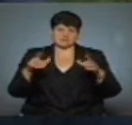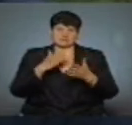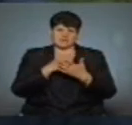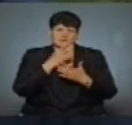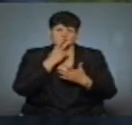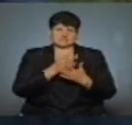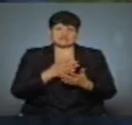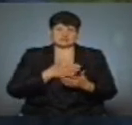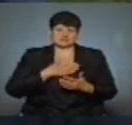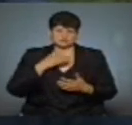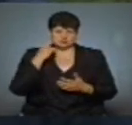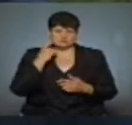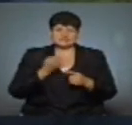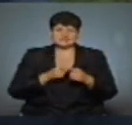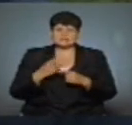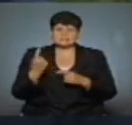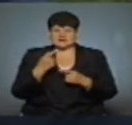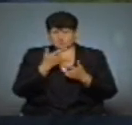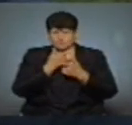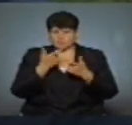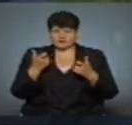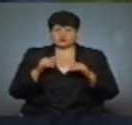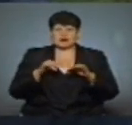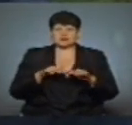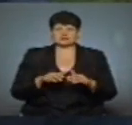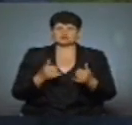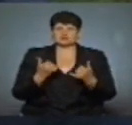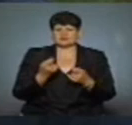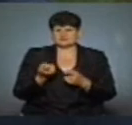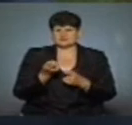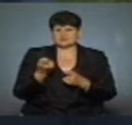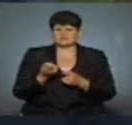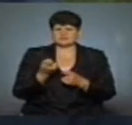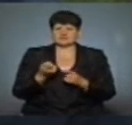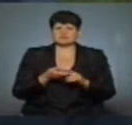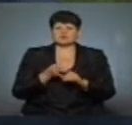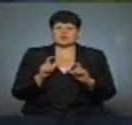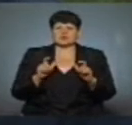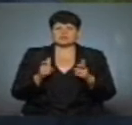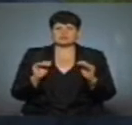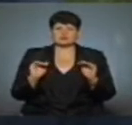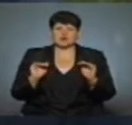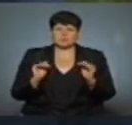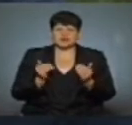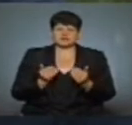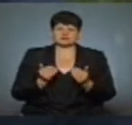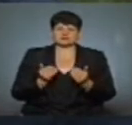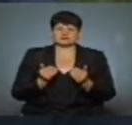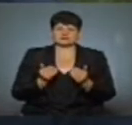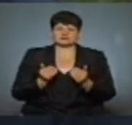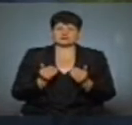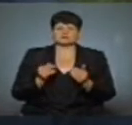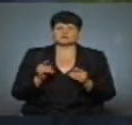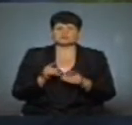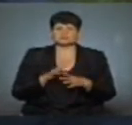Це наша перша, так сказати, попереджувальна акція. На сьогодні небагато через карантинні обмеження. І так, щоб